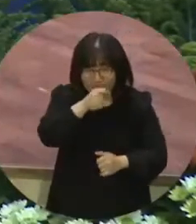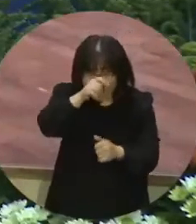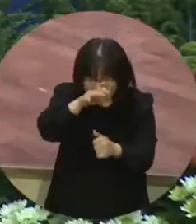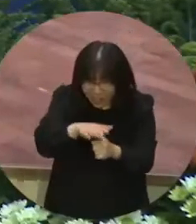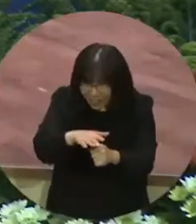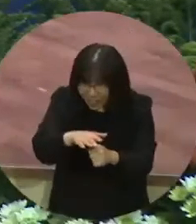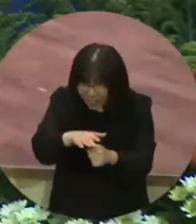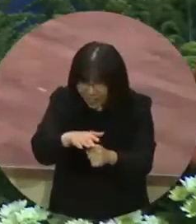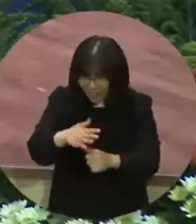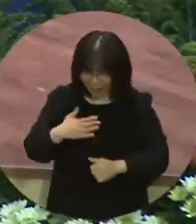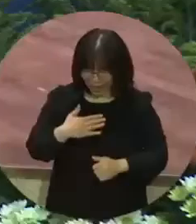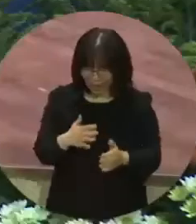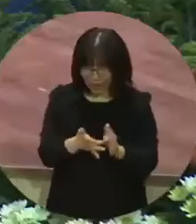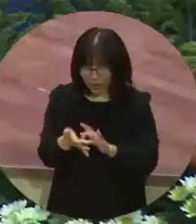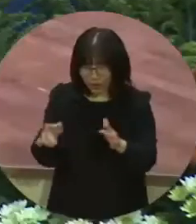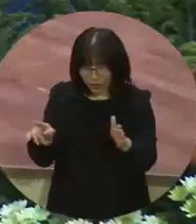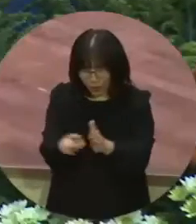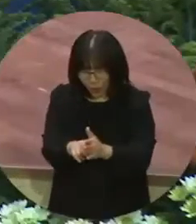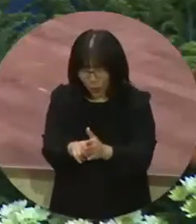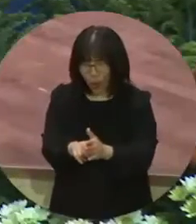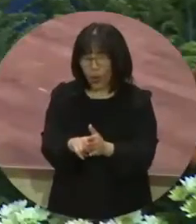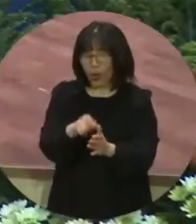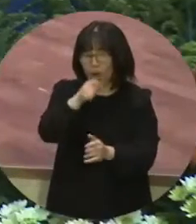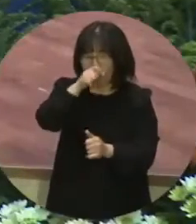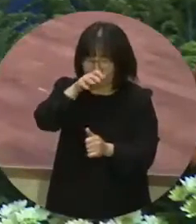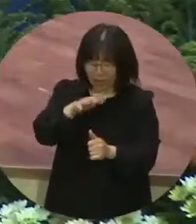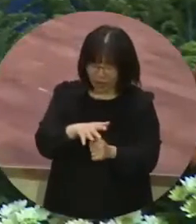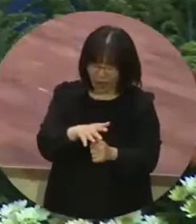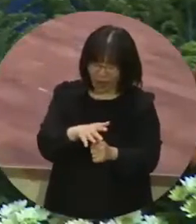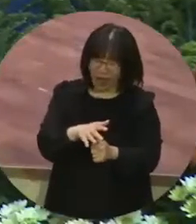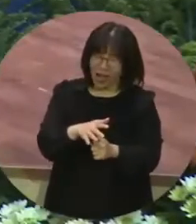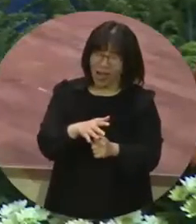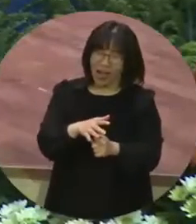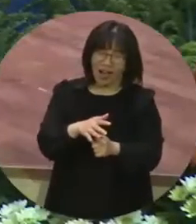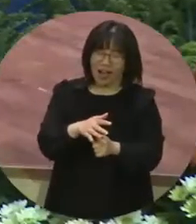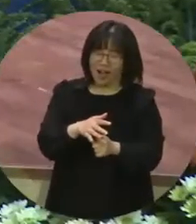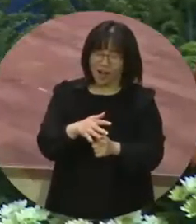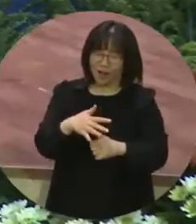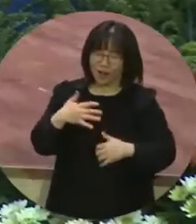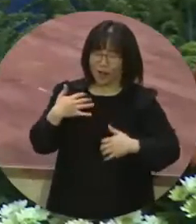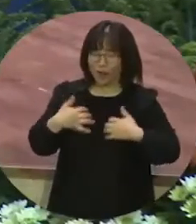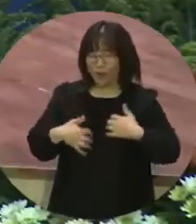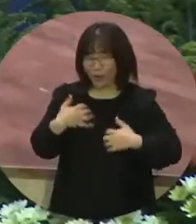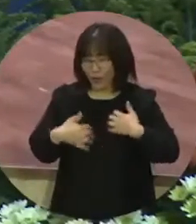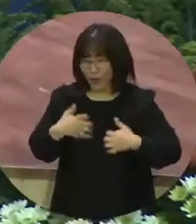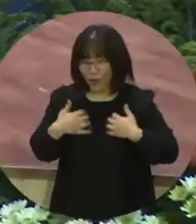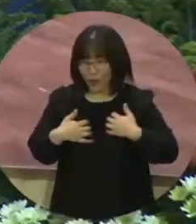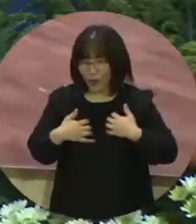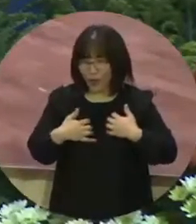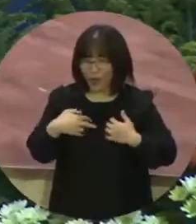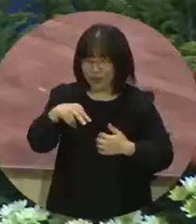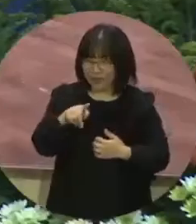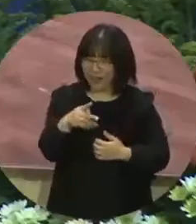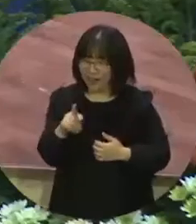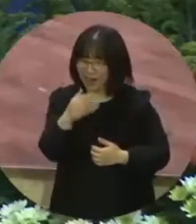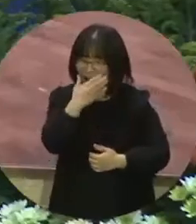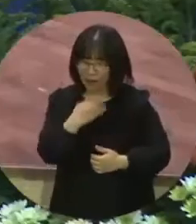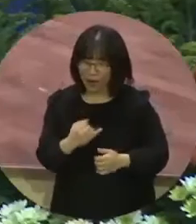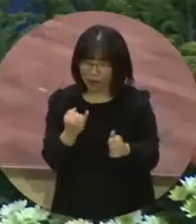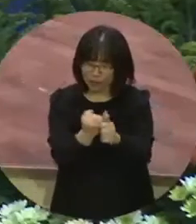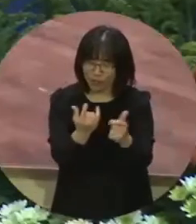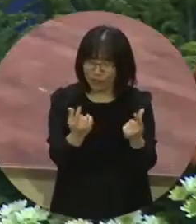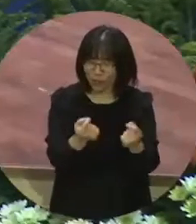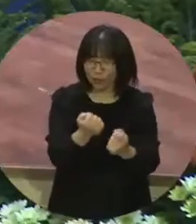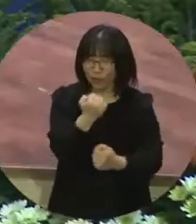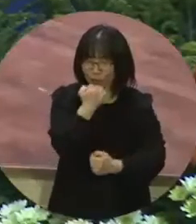내가 어떻게 예수를 믿어서 오늘 세례를 받게 됐나? 너무 기쁘구나. 사라처럼, 아브라함처럼 웃으시기 바랍니다.